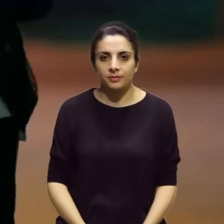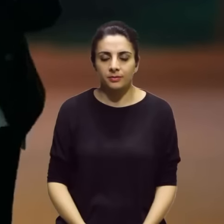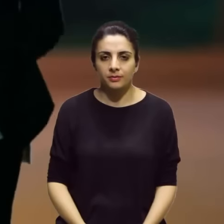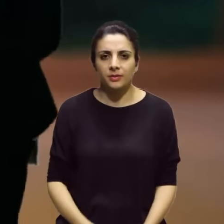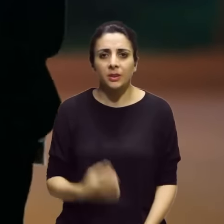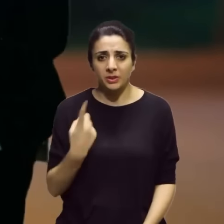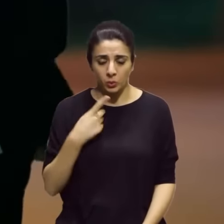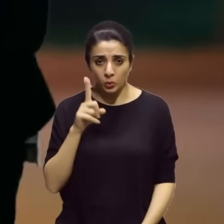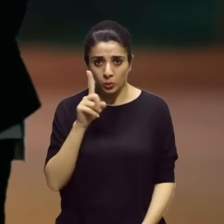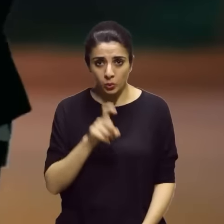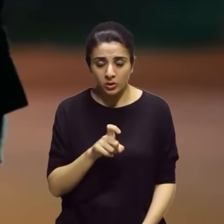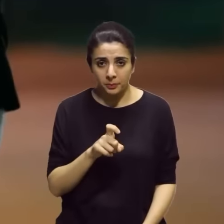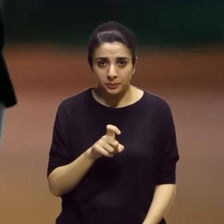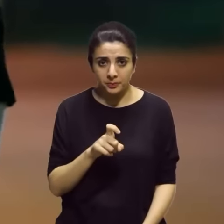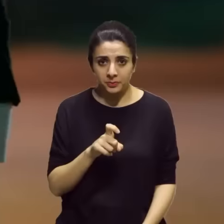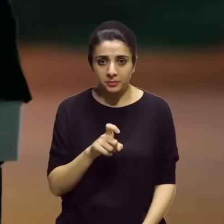Bir şey soracağım.